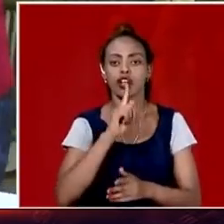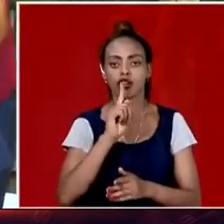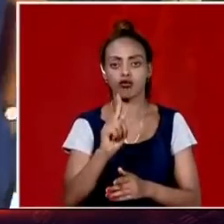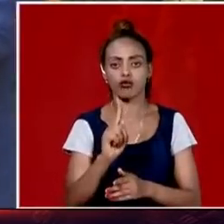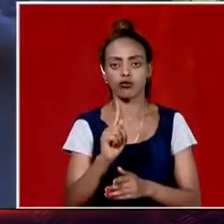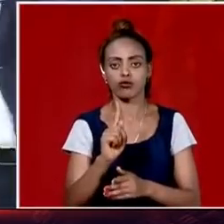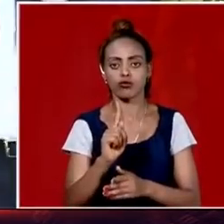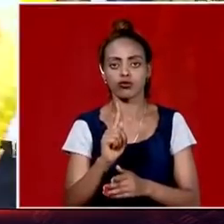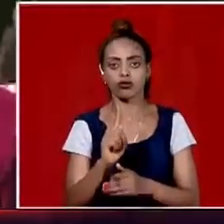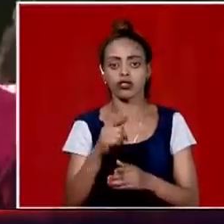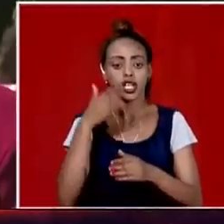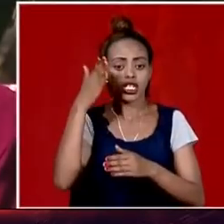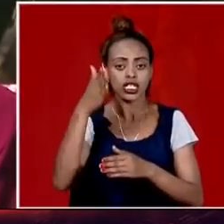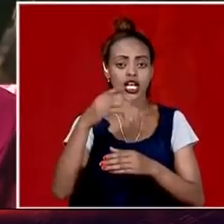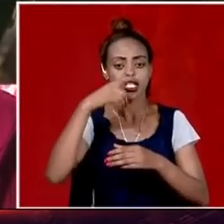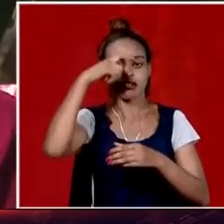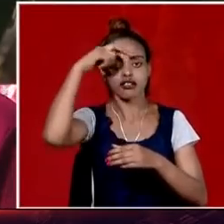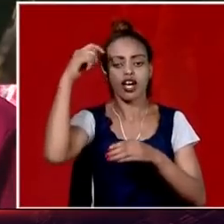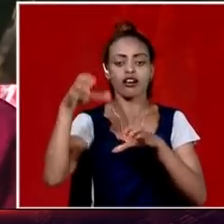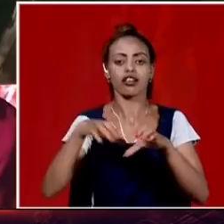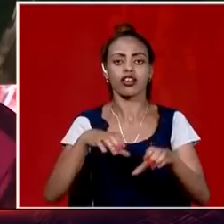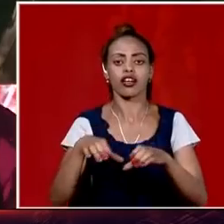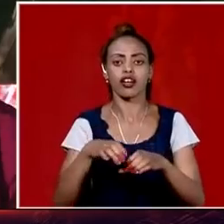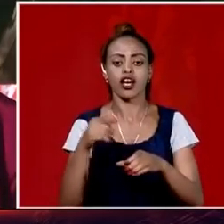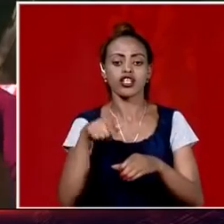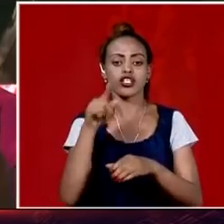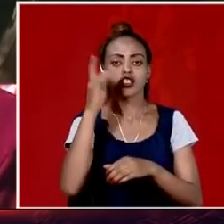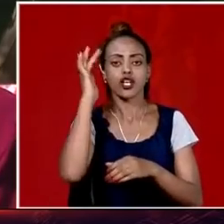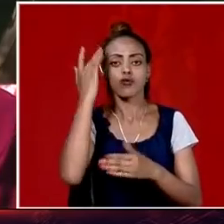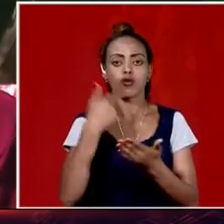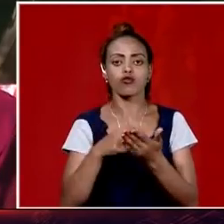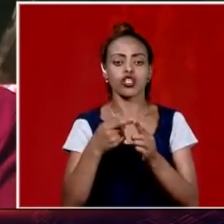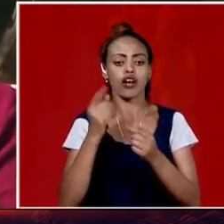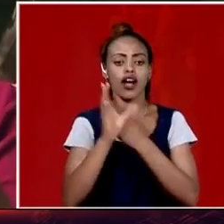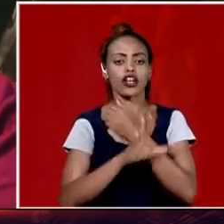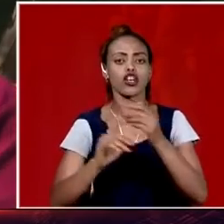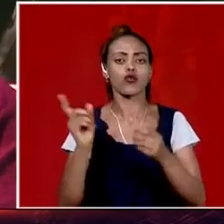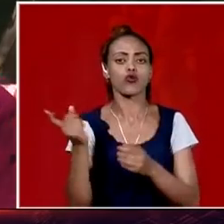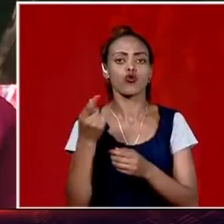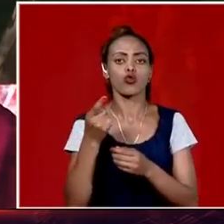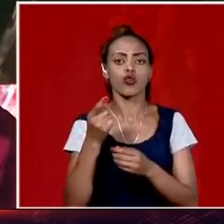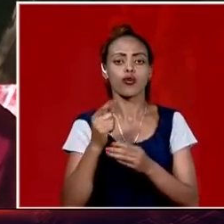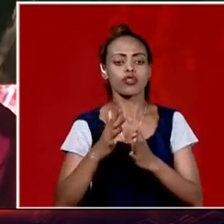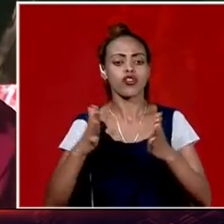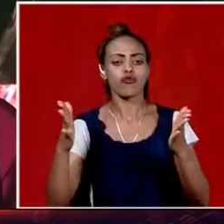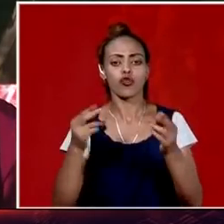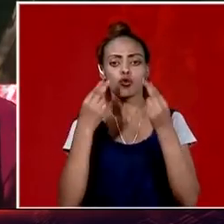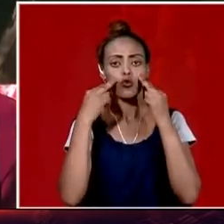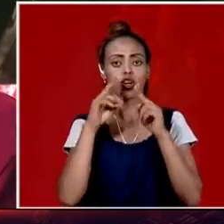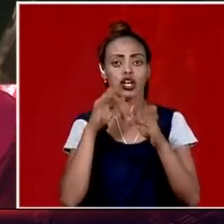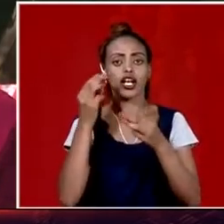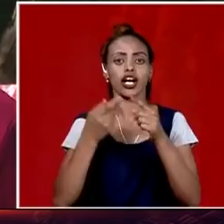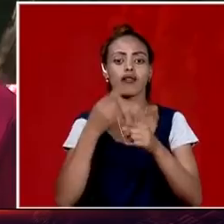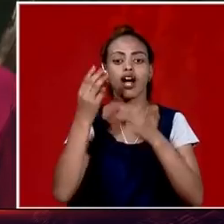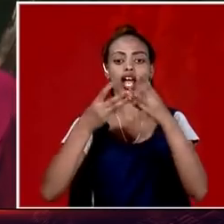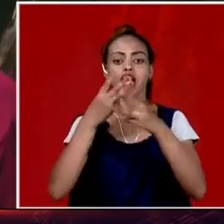ንሓስብ ቀጻሊ ፃዕሪ ገይርና ማለት ዝሕማም እዚ ካብ ዓድና ይኹን ብሰፍሒ እውን ትሪኦ ተላ ካብ ዓለም ስካብ